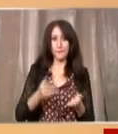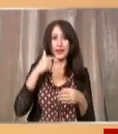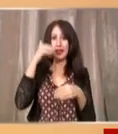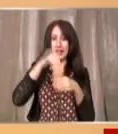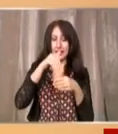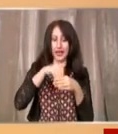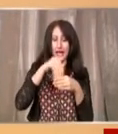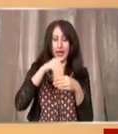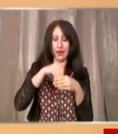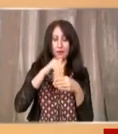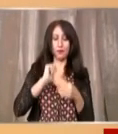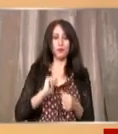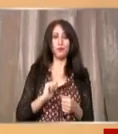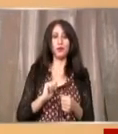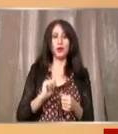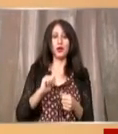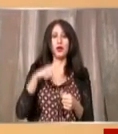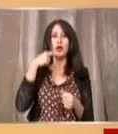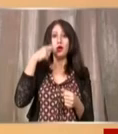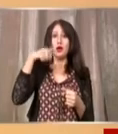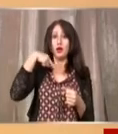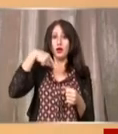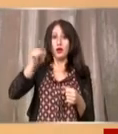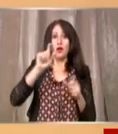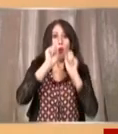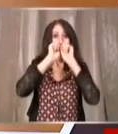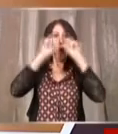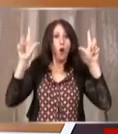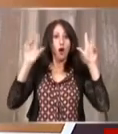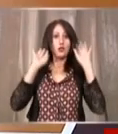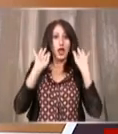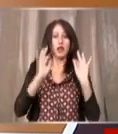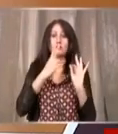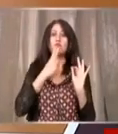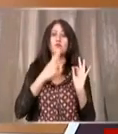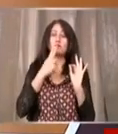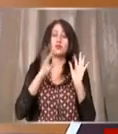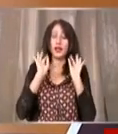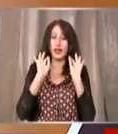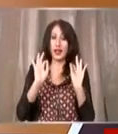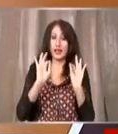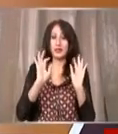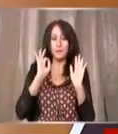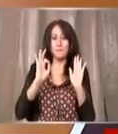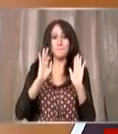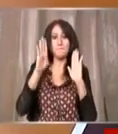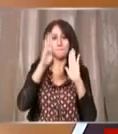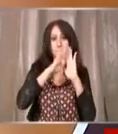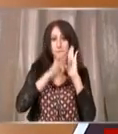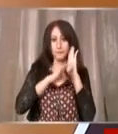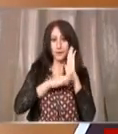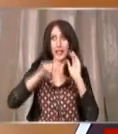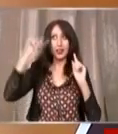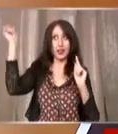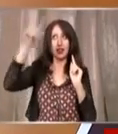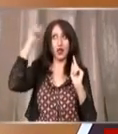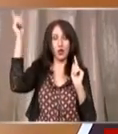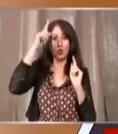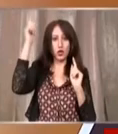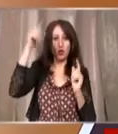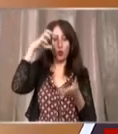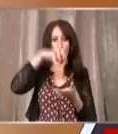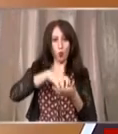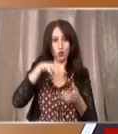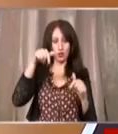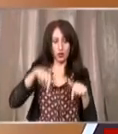إحنا كلنا بنلتزم بنص المادة 87 من دستور مصر اللي هي حددت بشكل جلي أن المشاركة في الحياة العامة